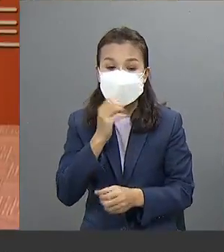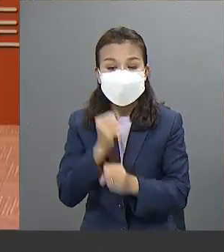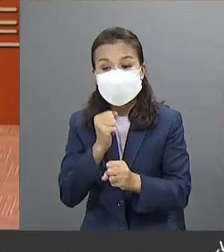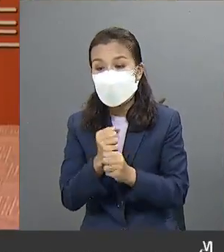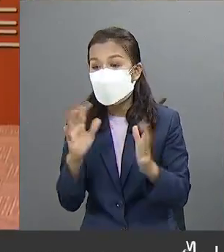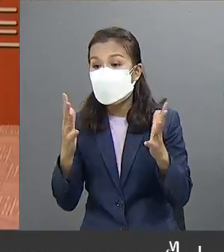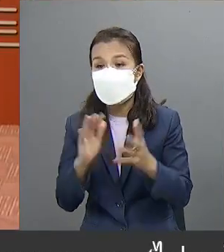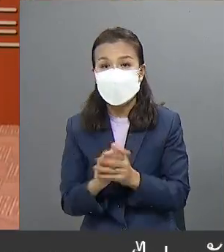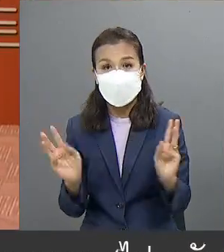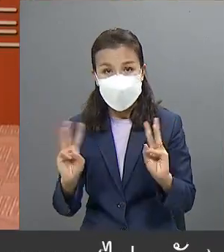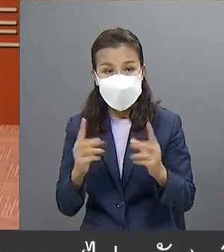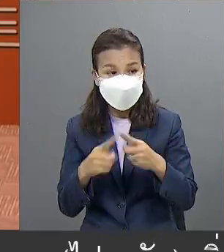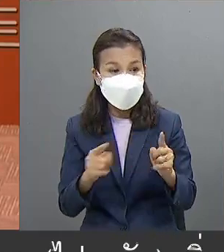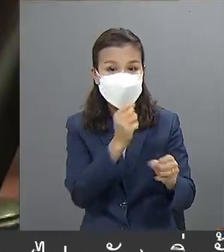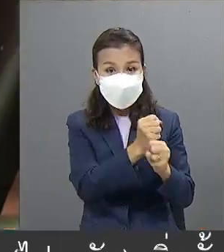งาน